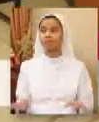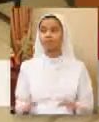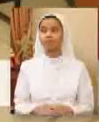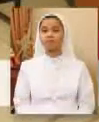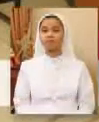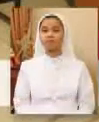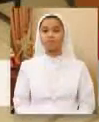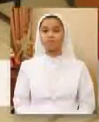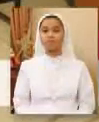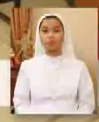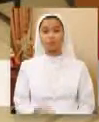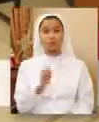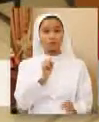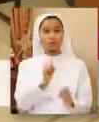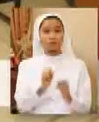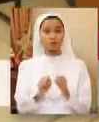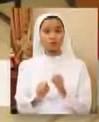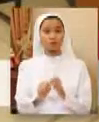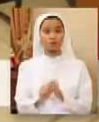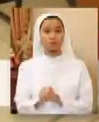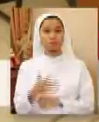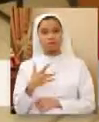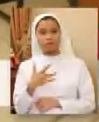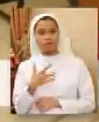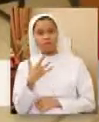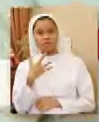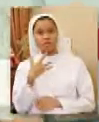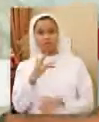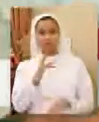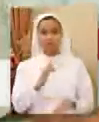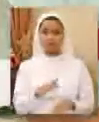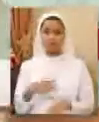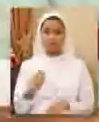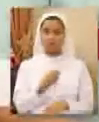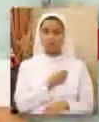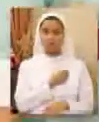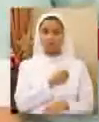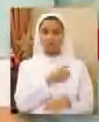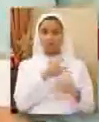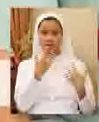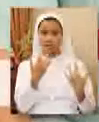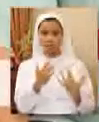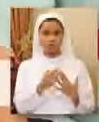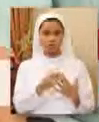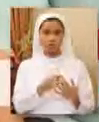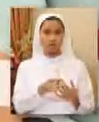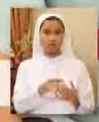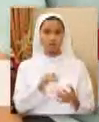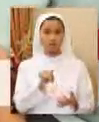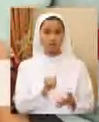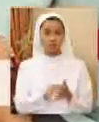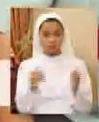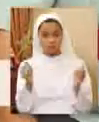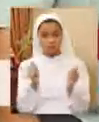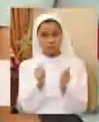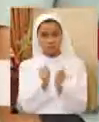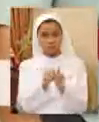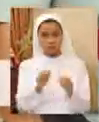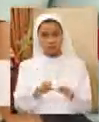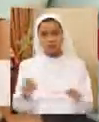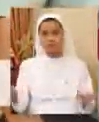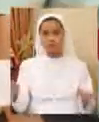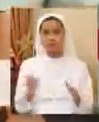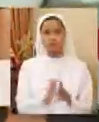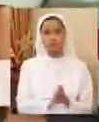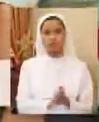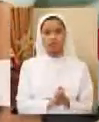see. So talaga nakaka-move at nakaka-touch mga tugang na makasama natin ang ating mga aki.